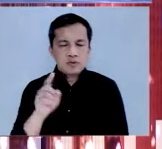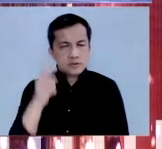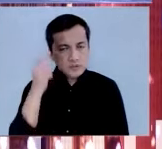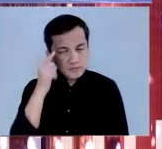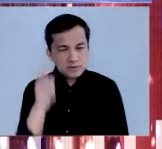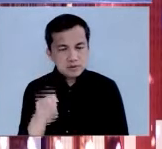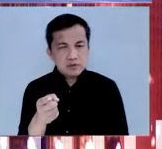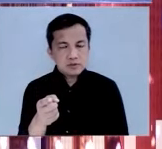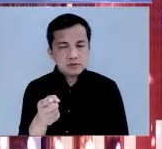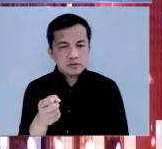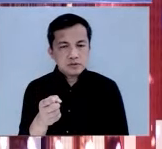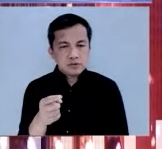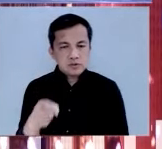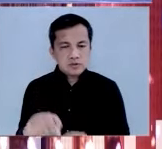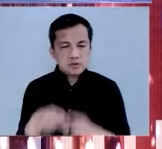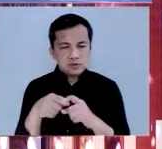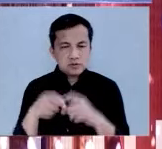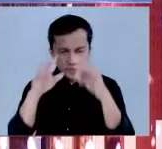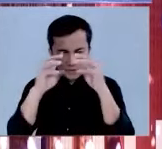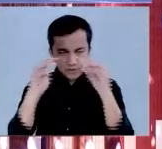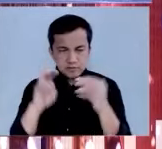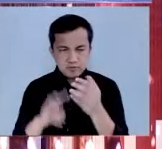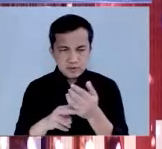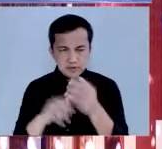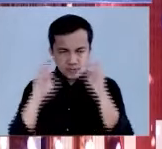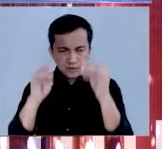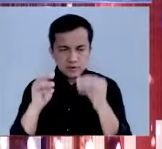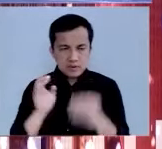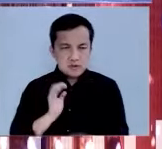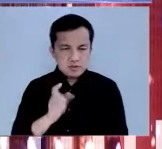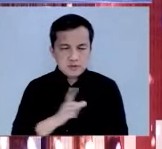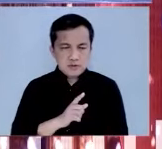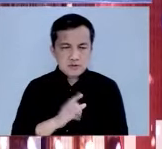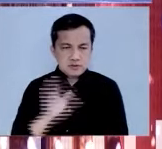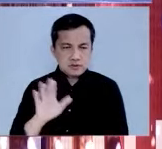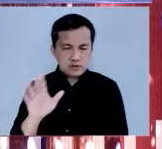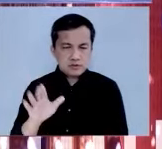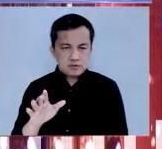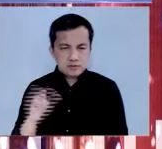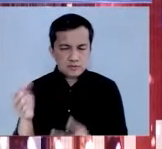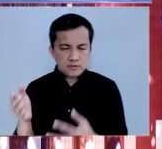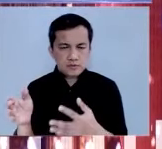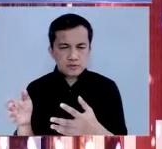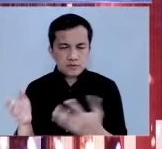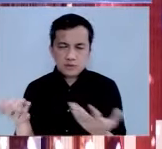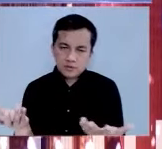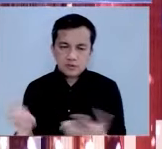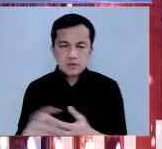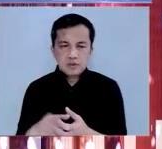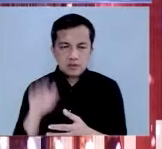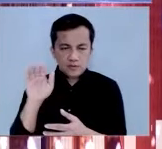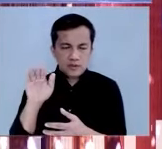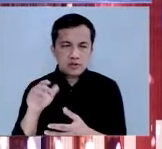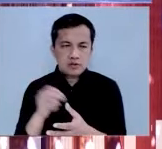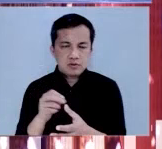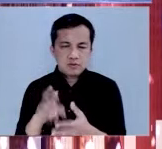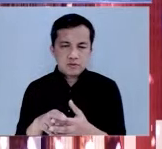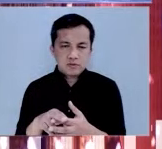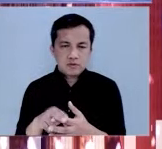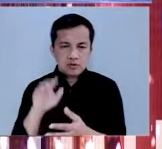ng suspendidong mayor Vice Mayor at mga si hal sila Baay magsasampa ng Ah hindi ko alam apela o motion for